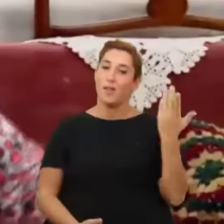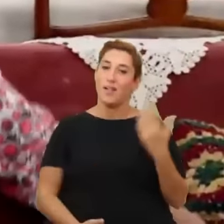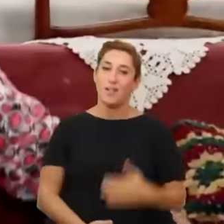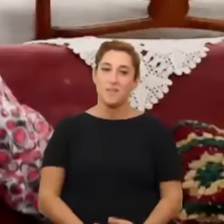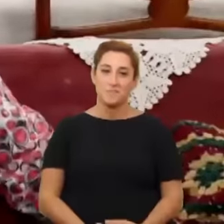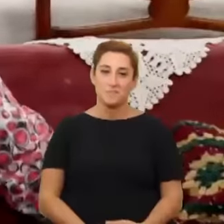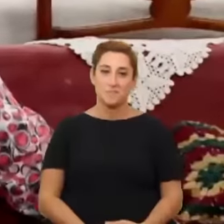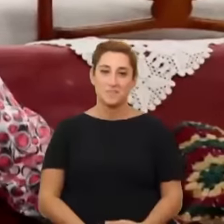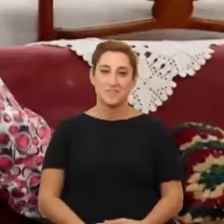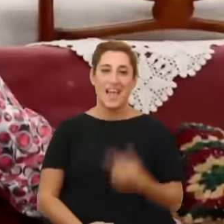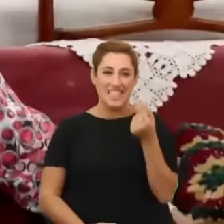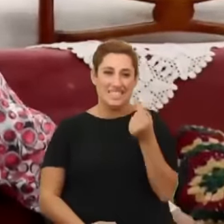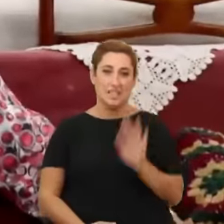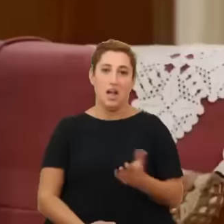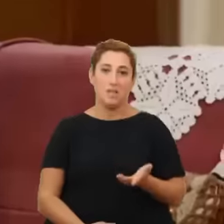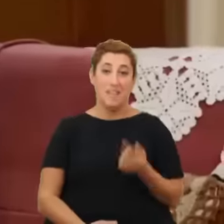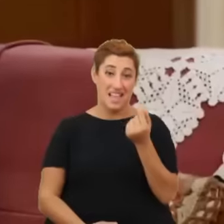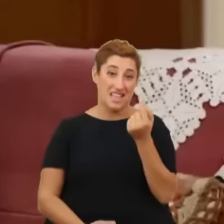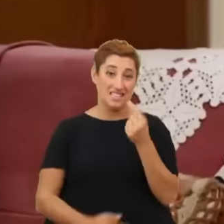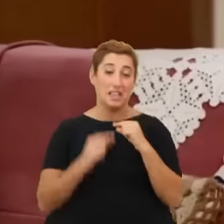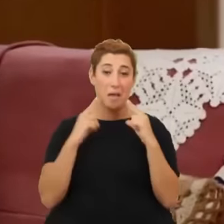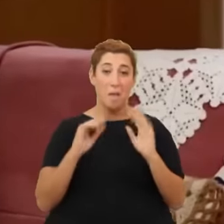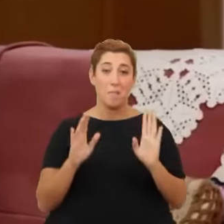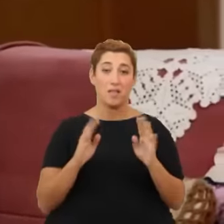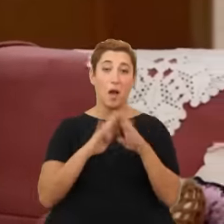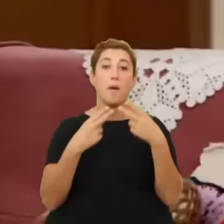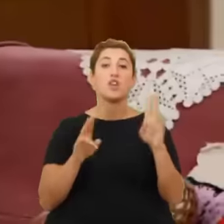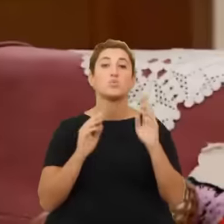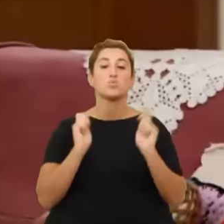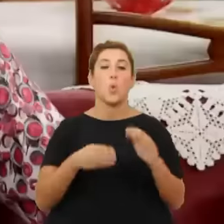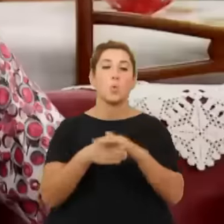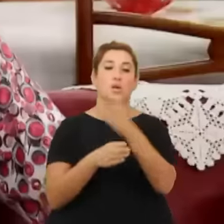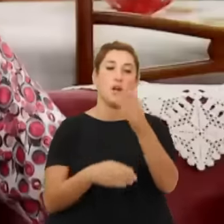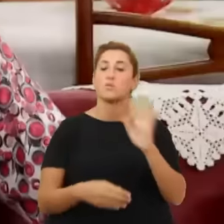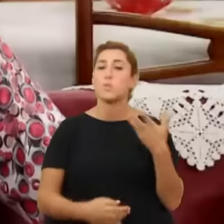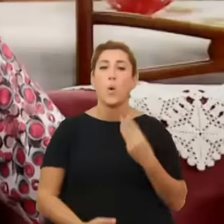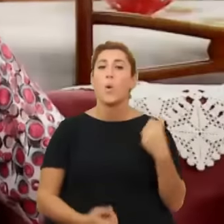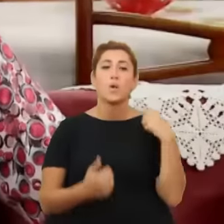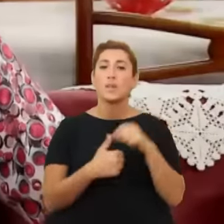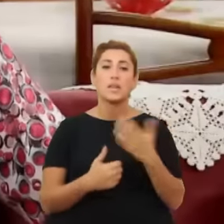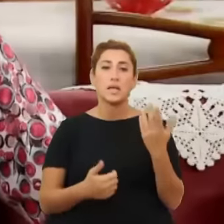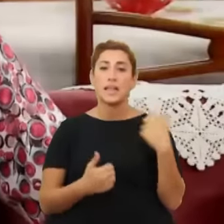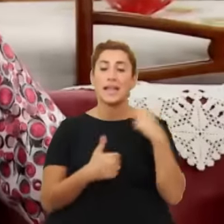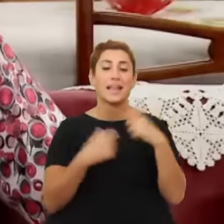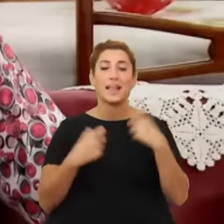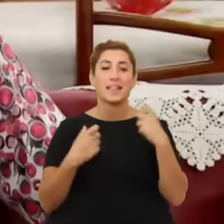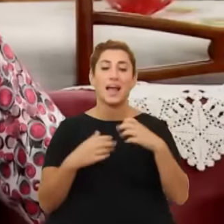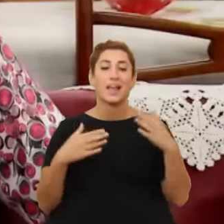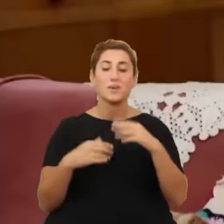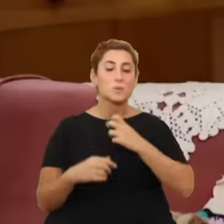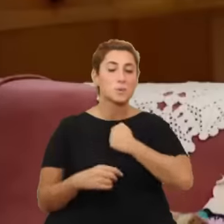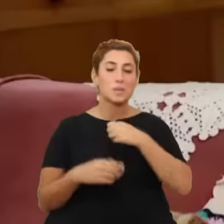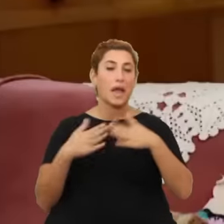Allah Allah. Çeyrek kalmış şurada. Çeyrek damat. Kapıyı açmasam zor gelirdi. Ne oldu yine? Ha? Yine nerede gemilerin